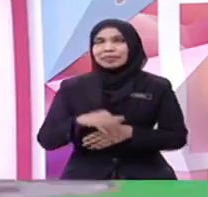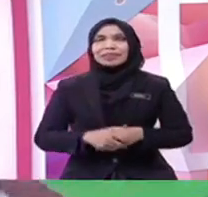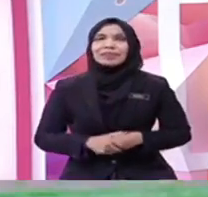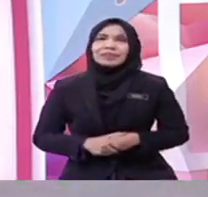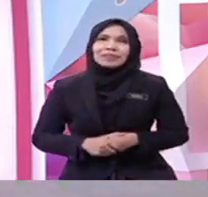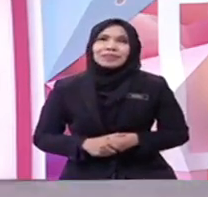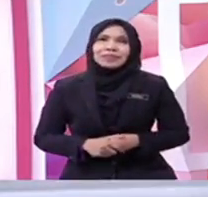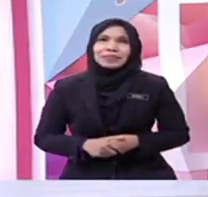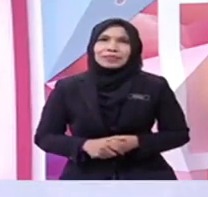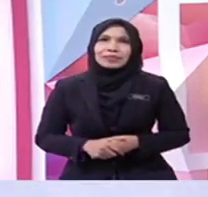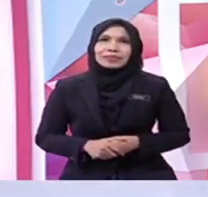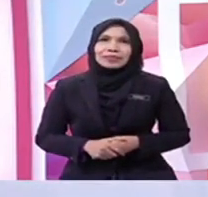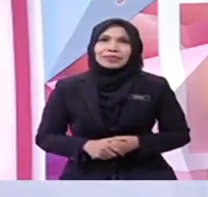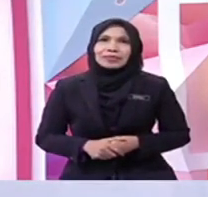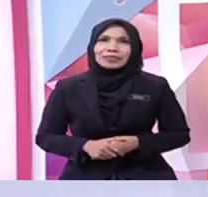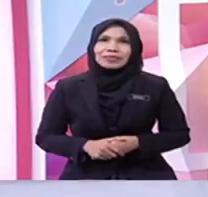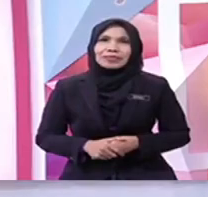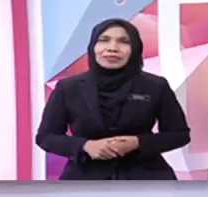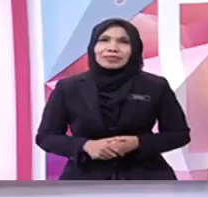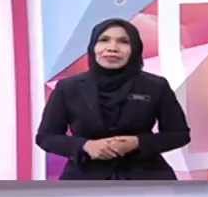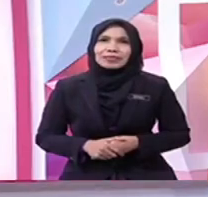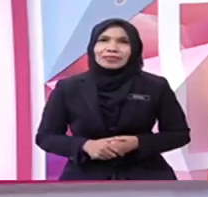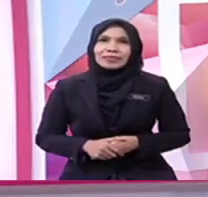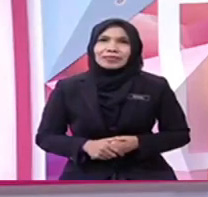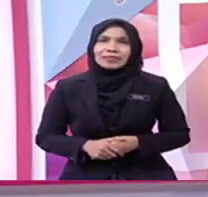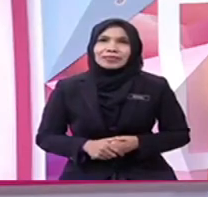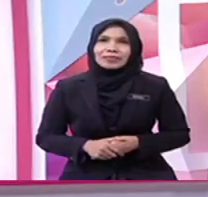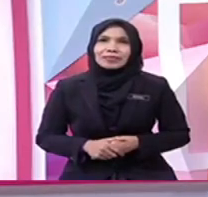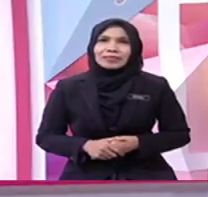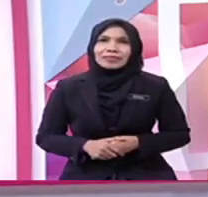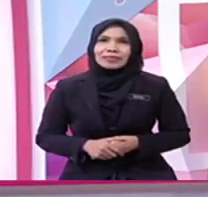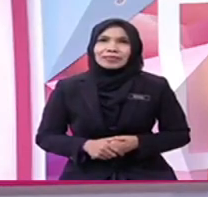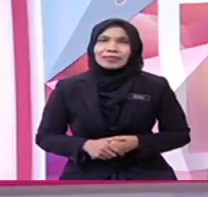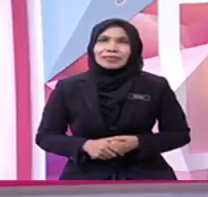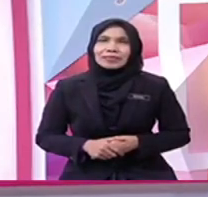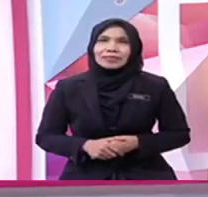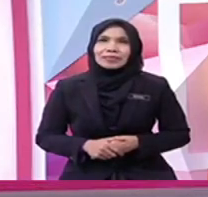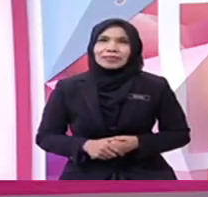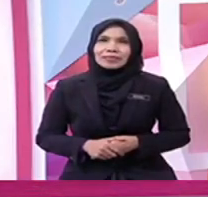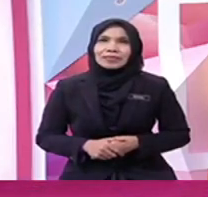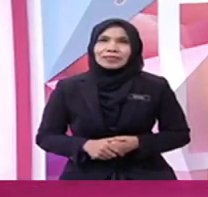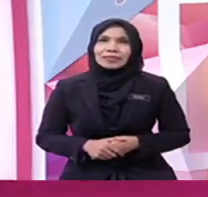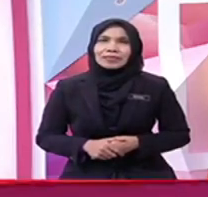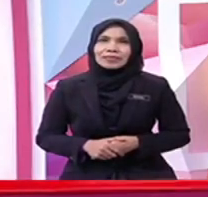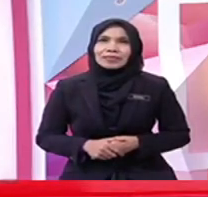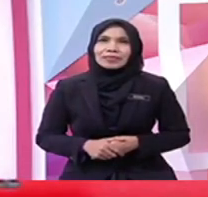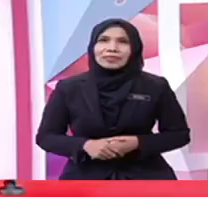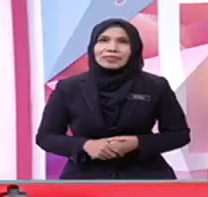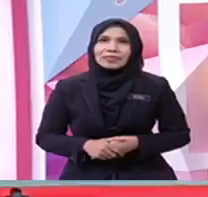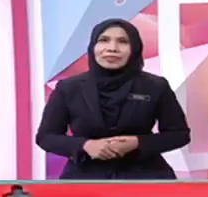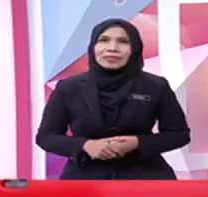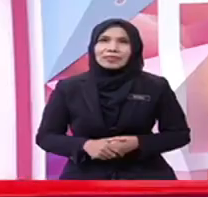single Ajeng Jeddah dapat samponya oke sekarang mirror oh gitu